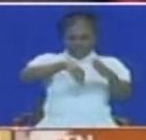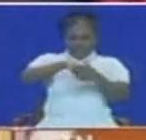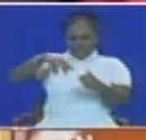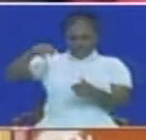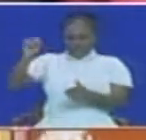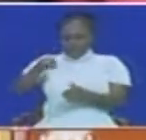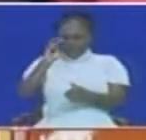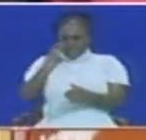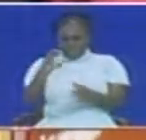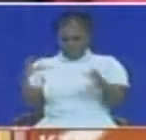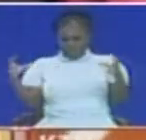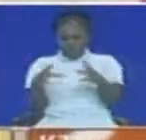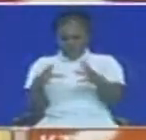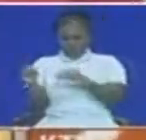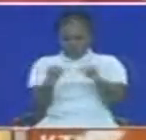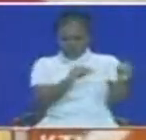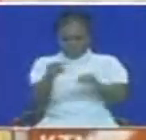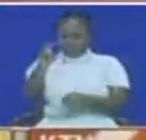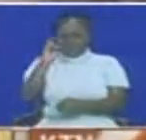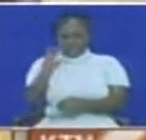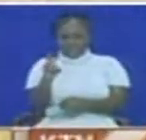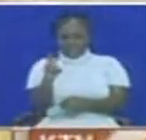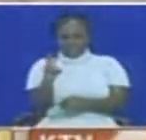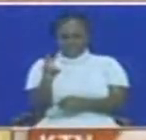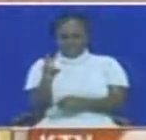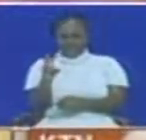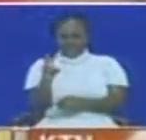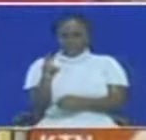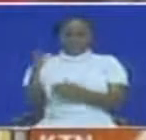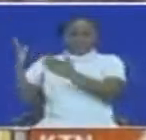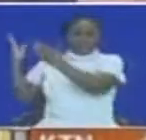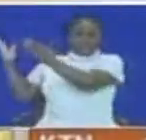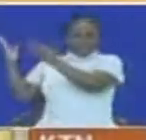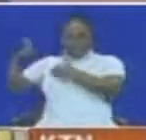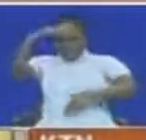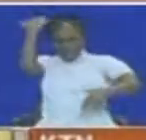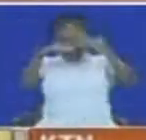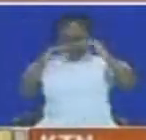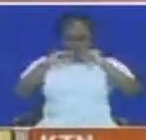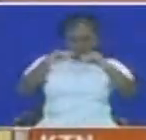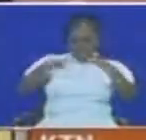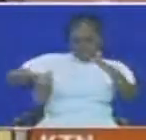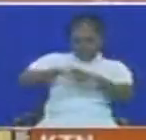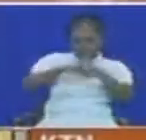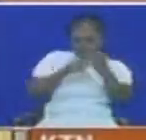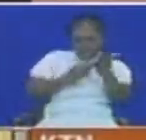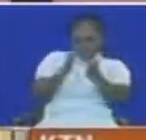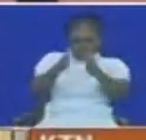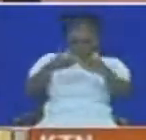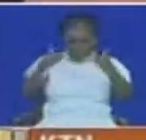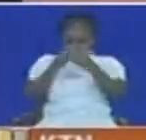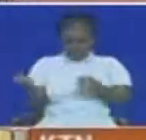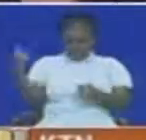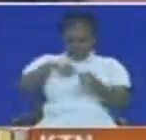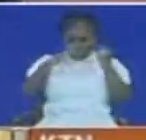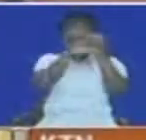vile mpira inasonga. Sijui kama ushaiona ikisonga hapa. Adan ambaye alifuzu kama kocha kupitia klabu ya Arsenal yupo humo nchini